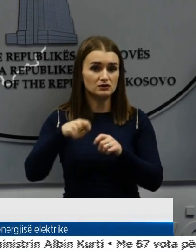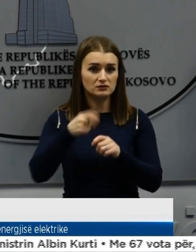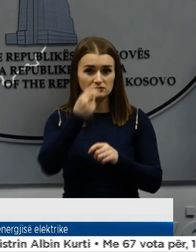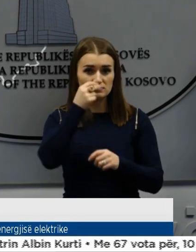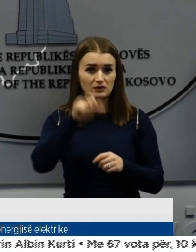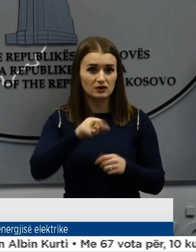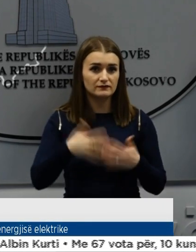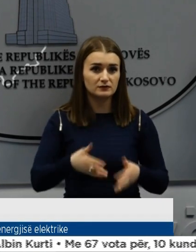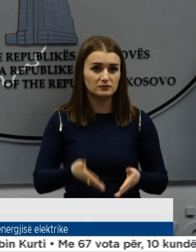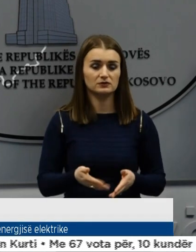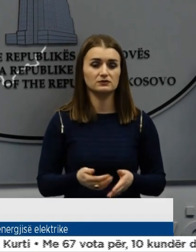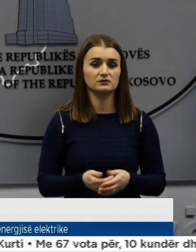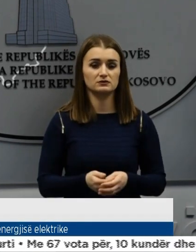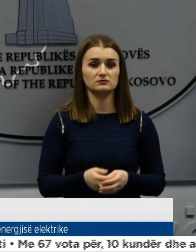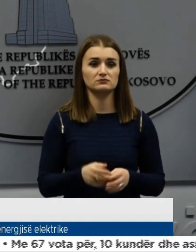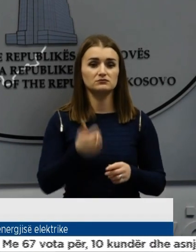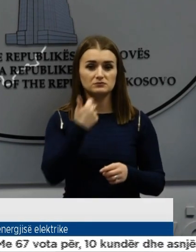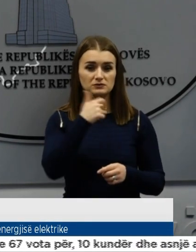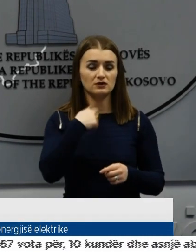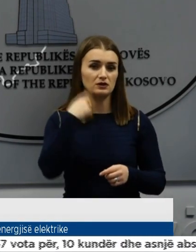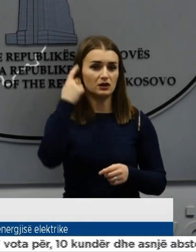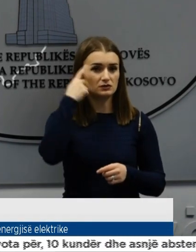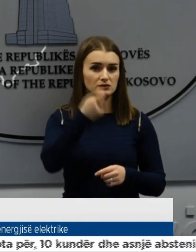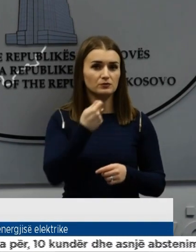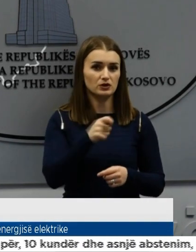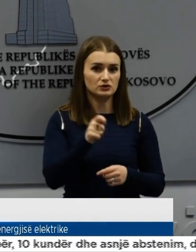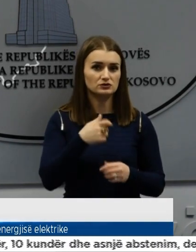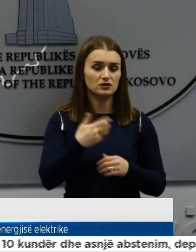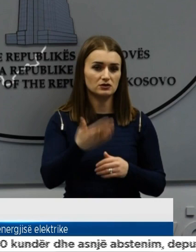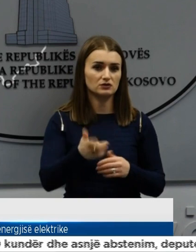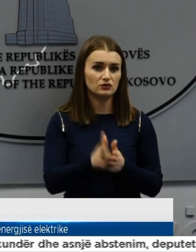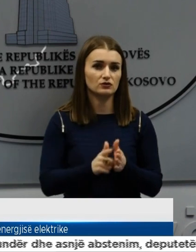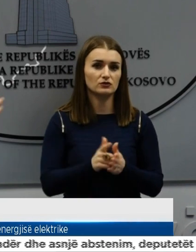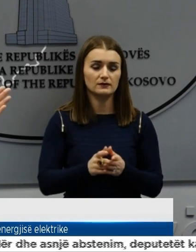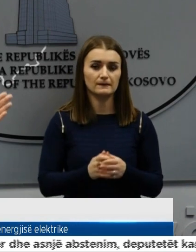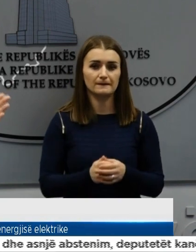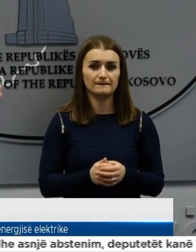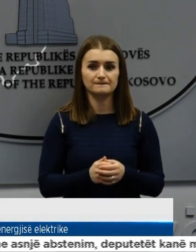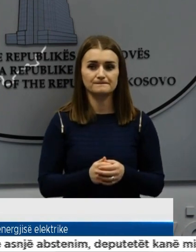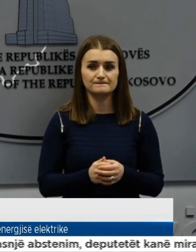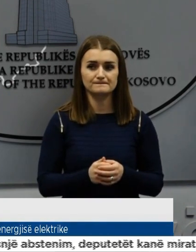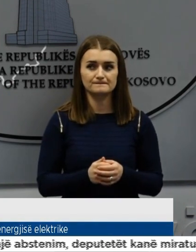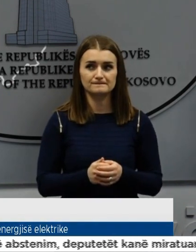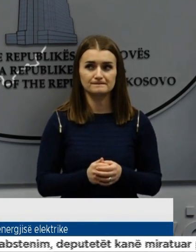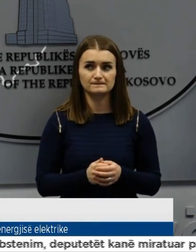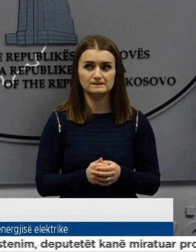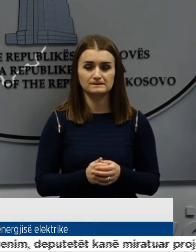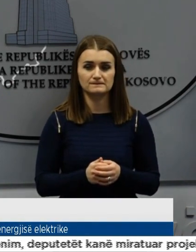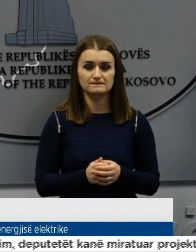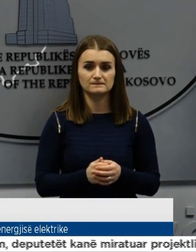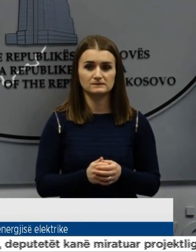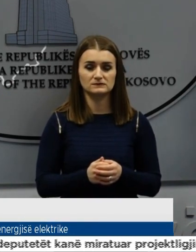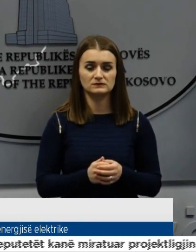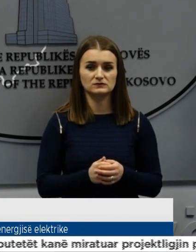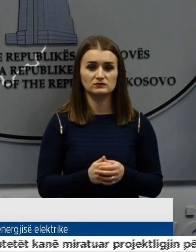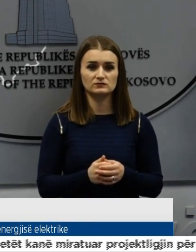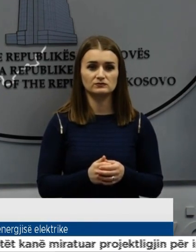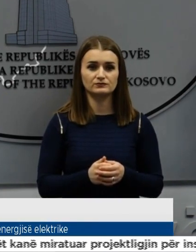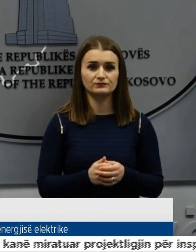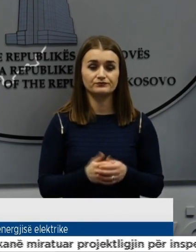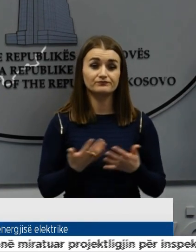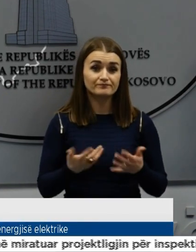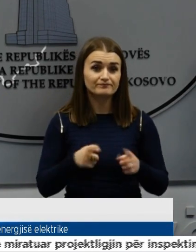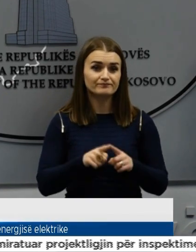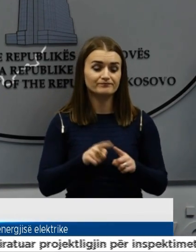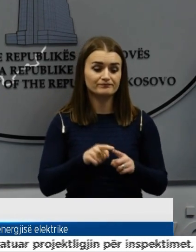ka qenë një ndër faktorët që ne kemi marrë parasysh, mirë po mënyra se si ka është përshkallëzuar situata gjatë javëve dhe në